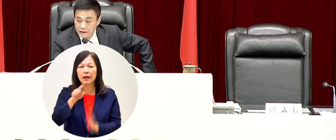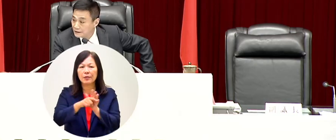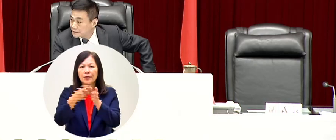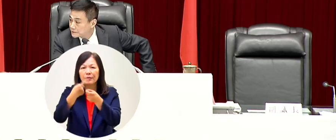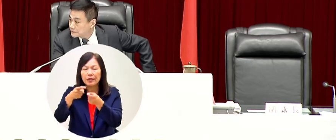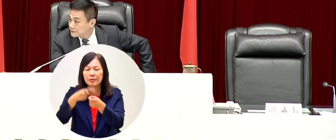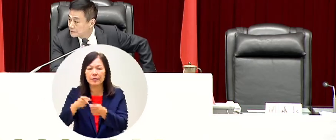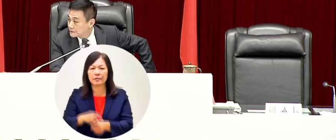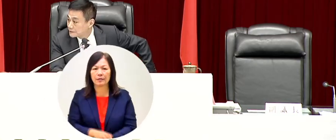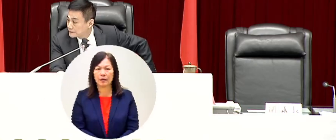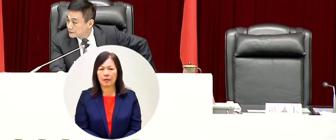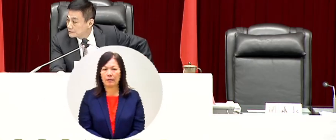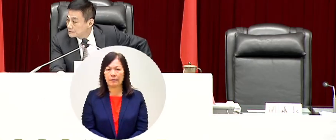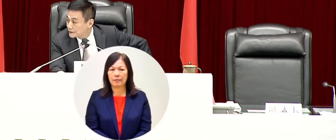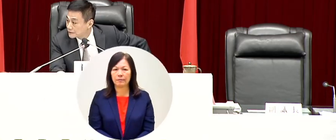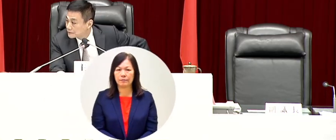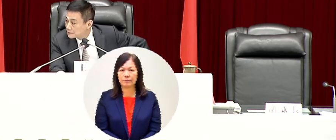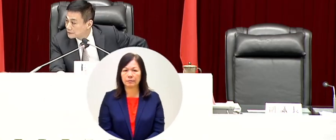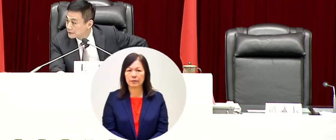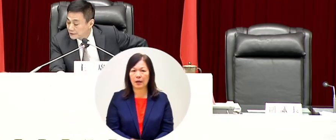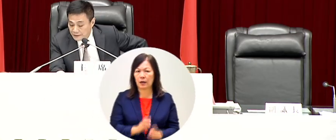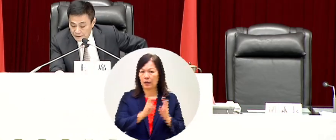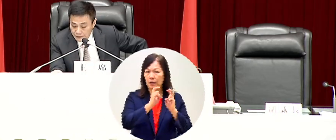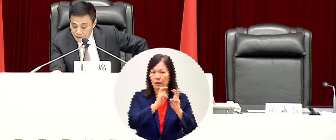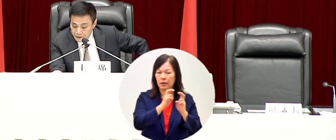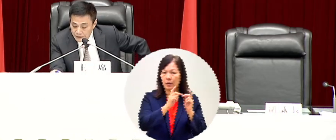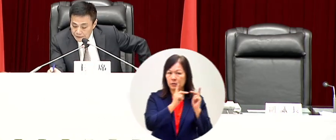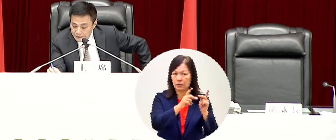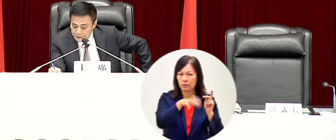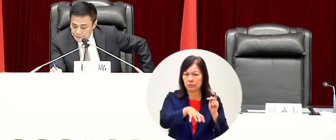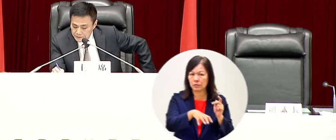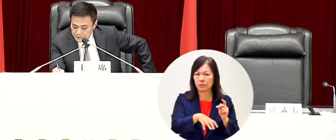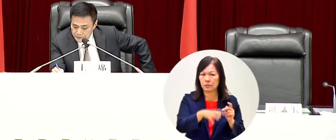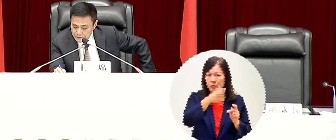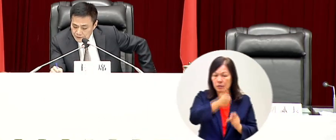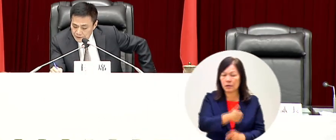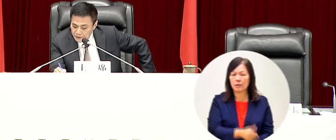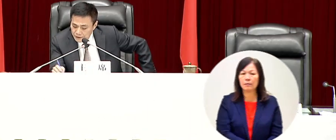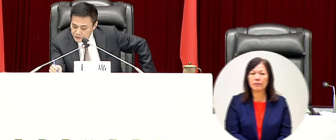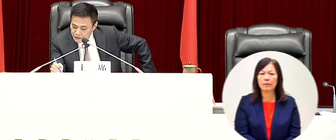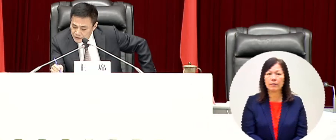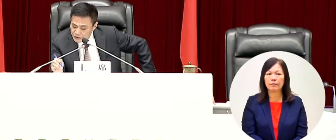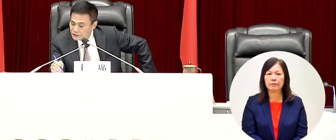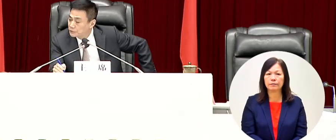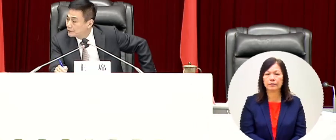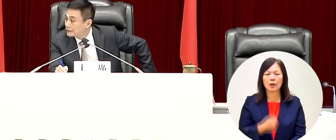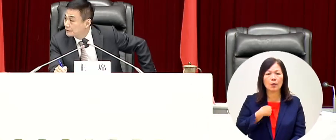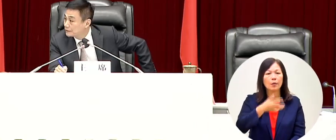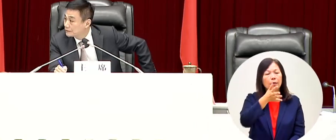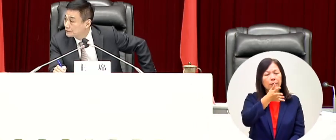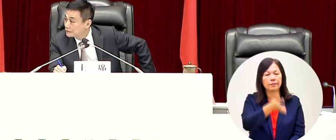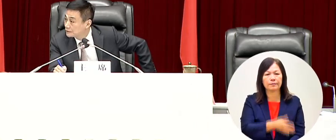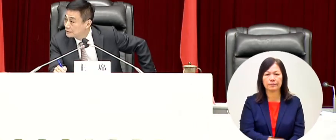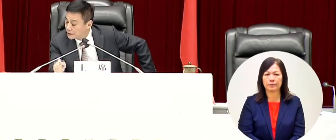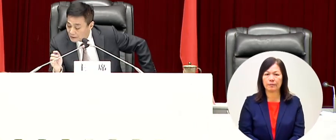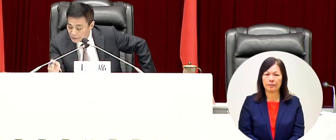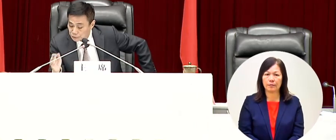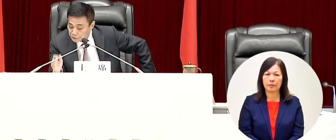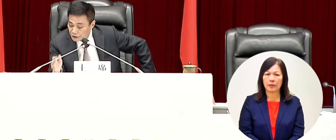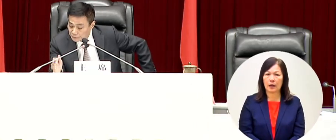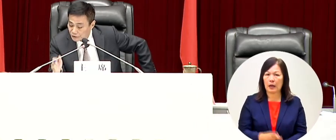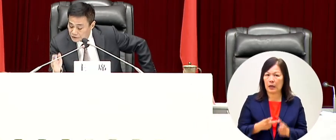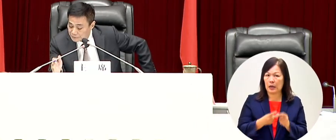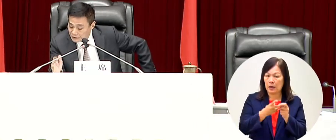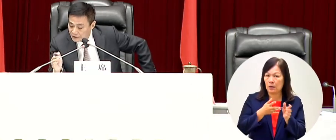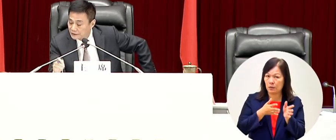捷运局长，捷运局长，来，我请教你嘞。二阶轻轨了吼，伊若